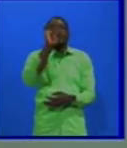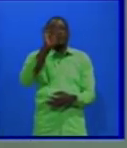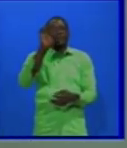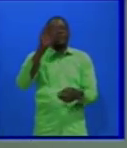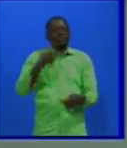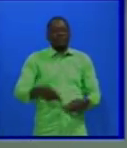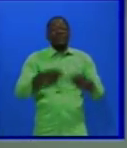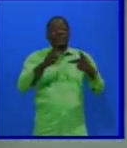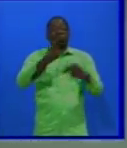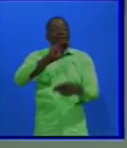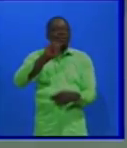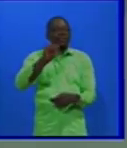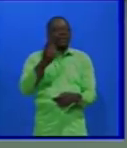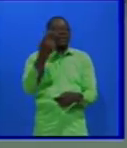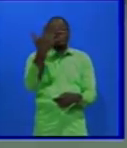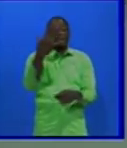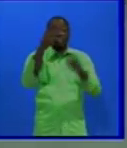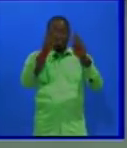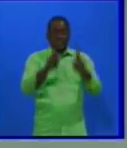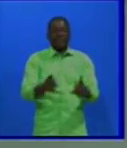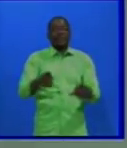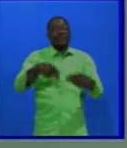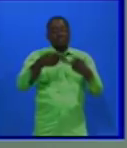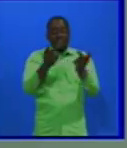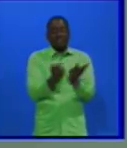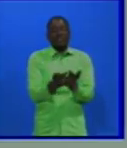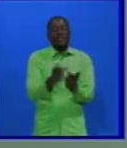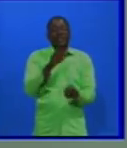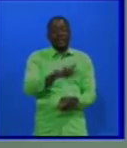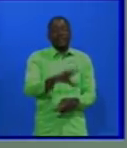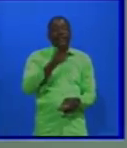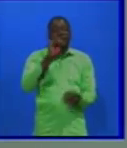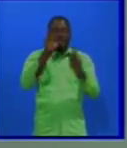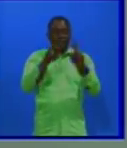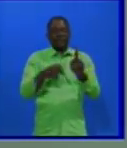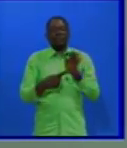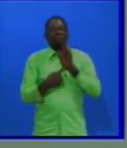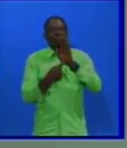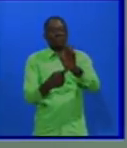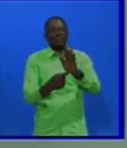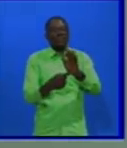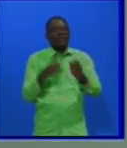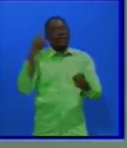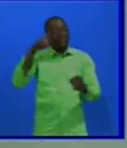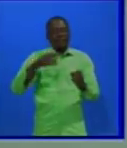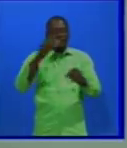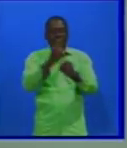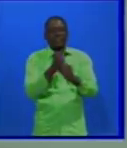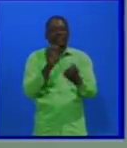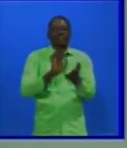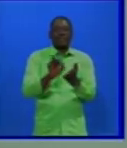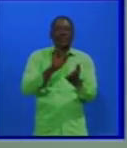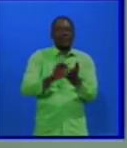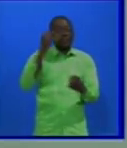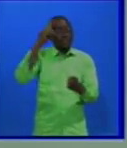Manga 5 artistes plasticiens sur la 50aine qui s'est présentée. Ont été pris en compte les critères